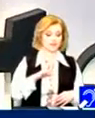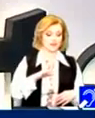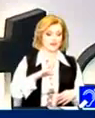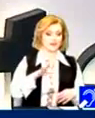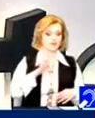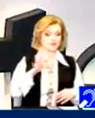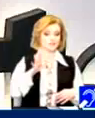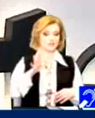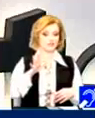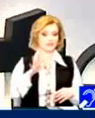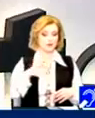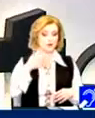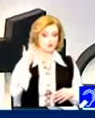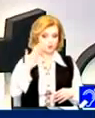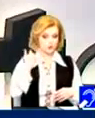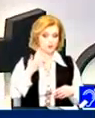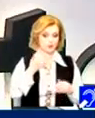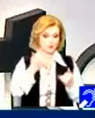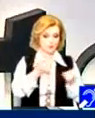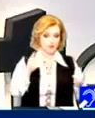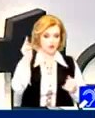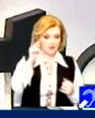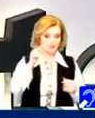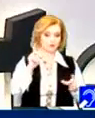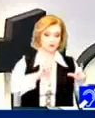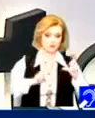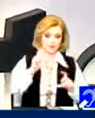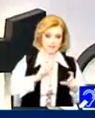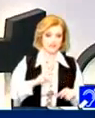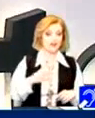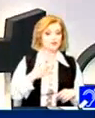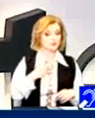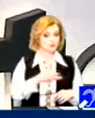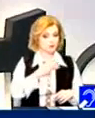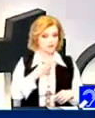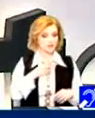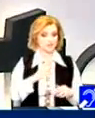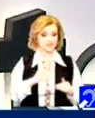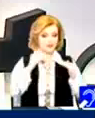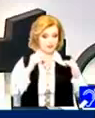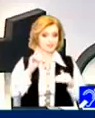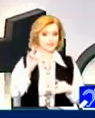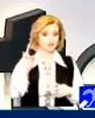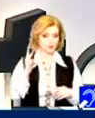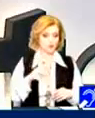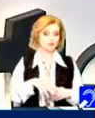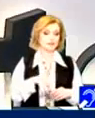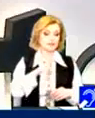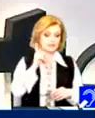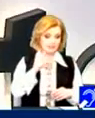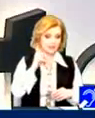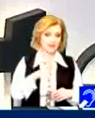învățământul profesional tehnic. Ne-am propus acest scop pentru că ne dorim să sporească numărul tinerilor care au cu adevărat